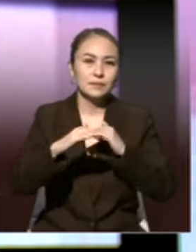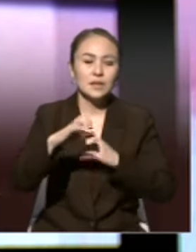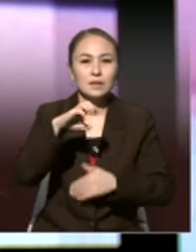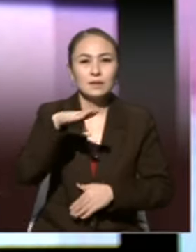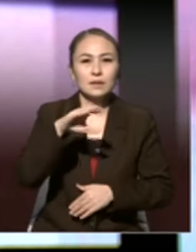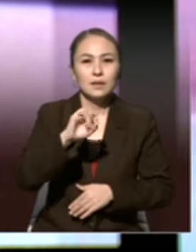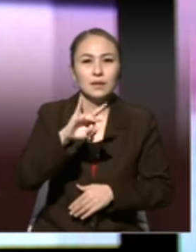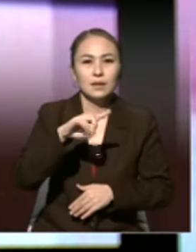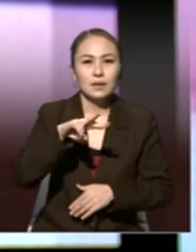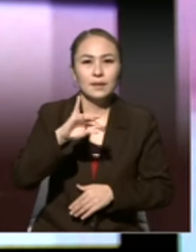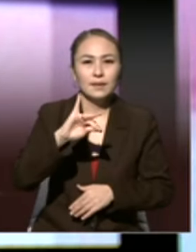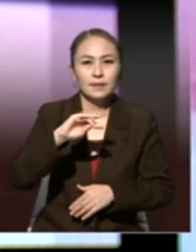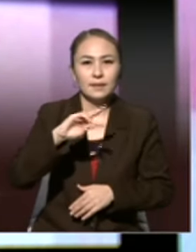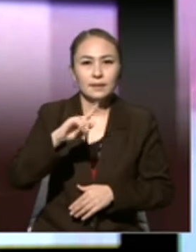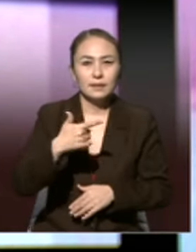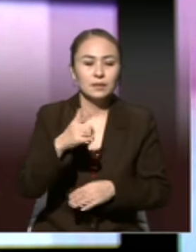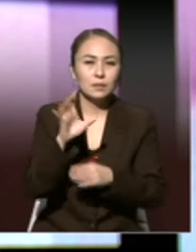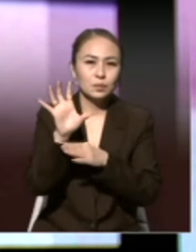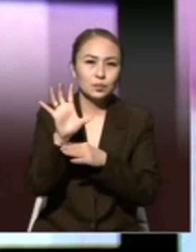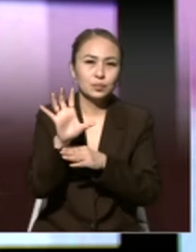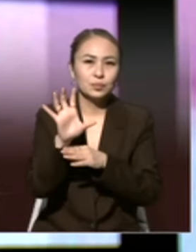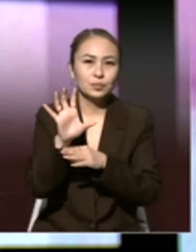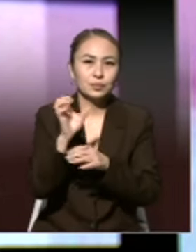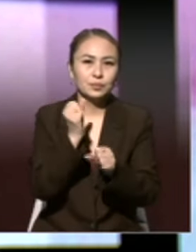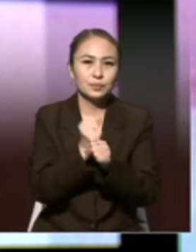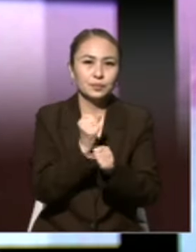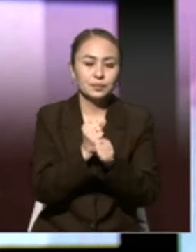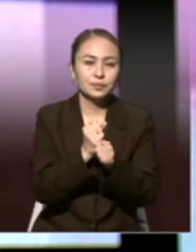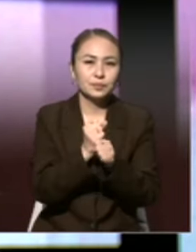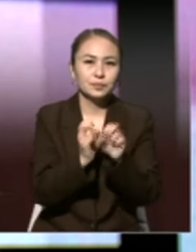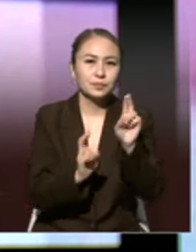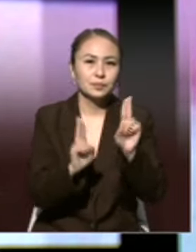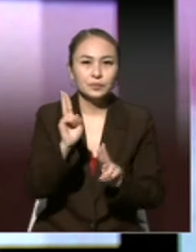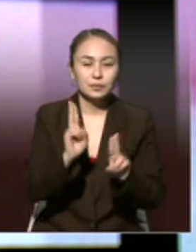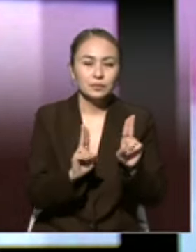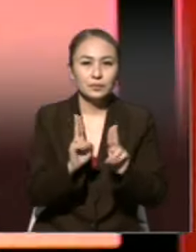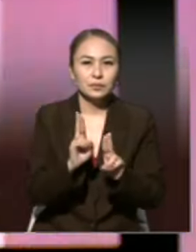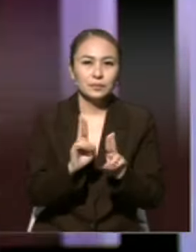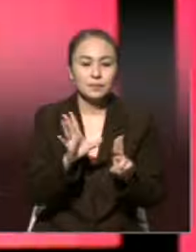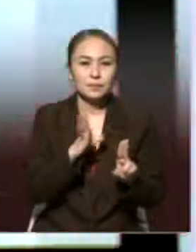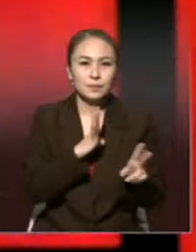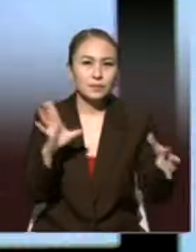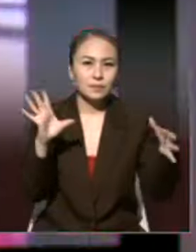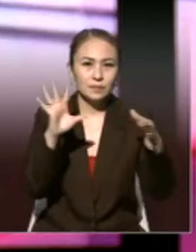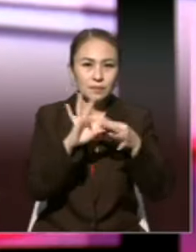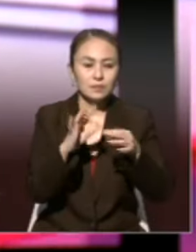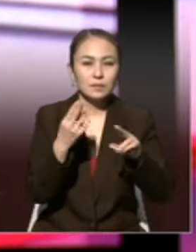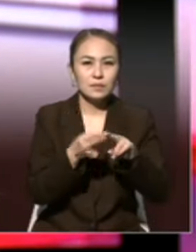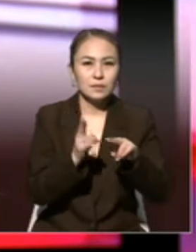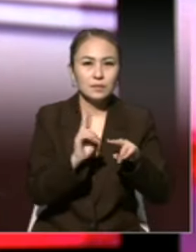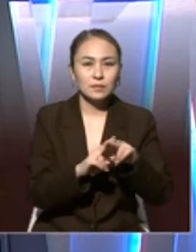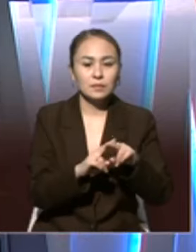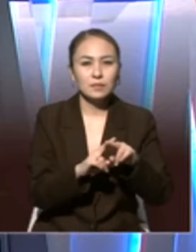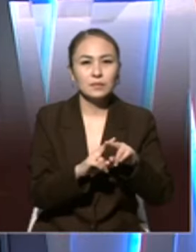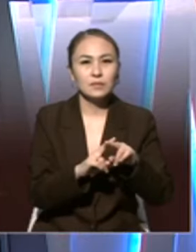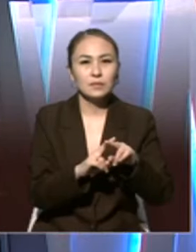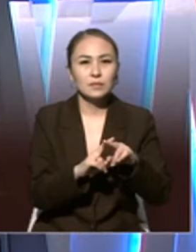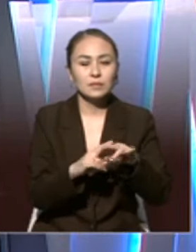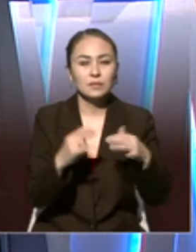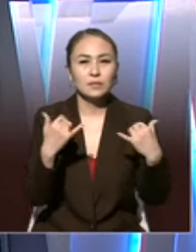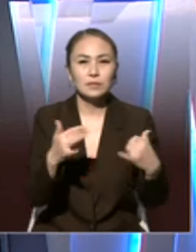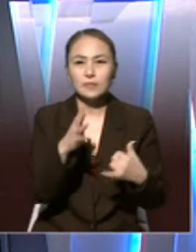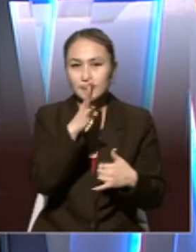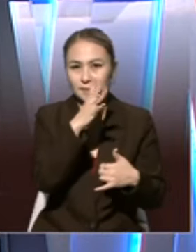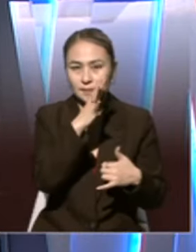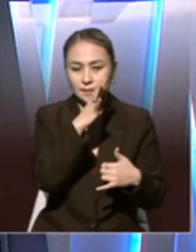деген спутник жүйесіне, Starlink жүйесін жаңағы тартты. Сондықтан да, я іске қосты, сондықтан да қазіргі